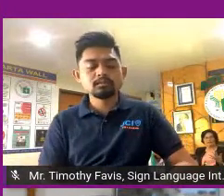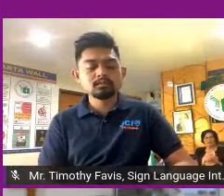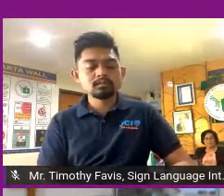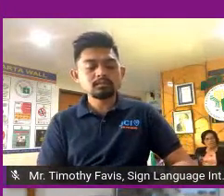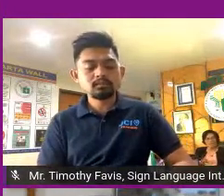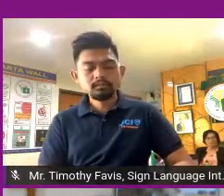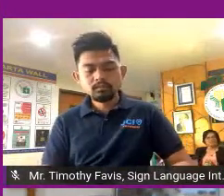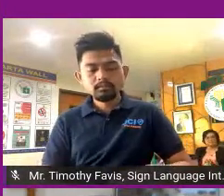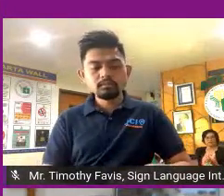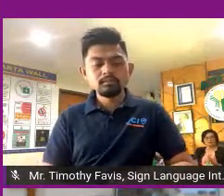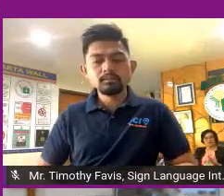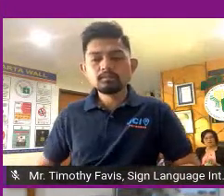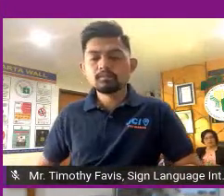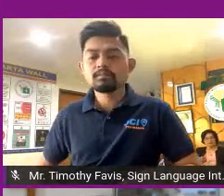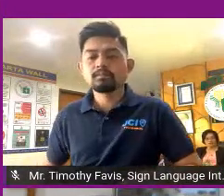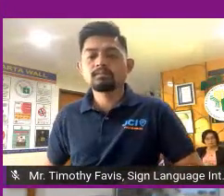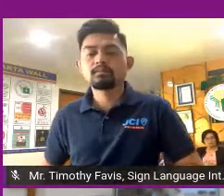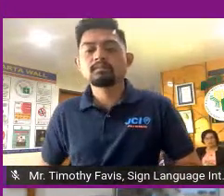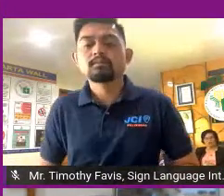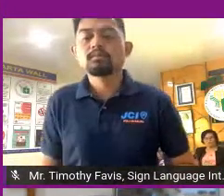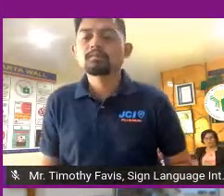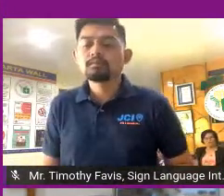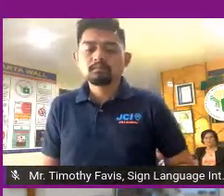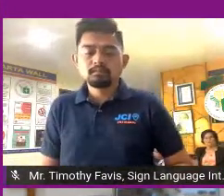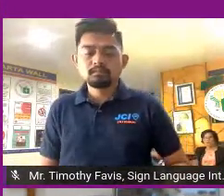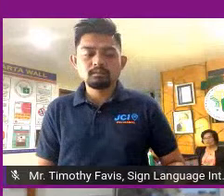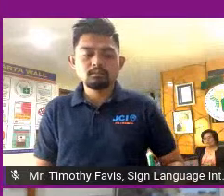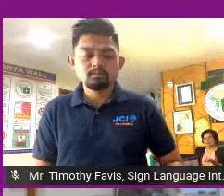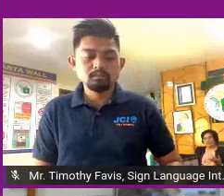sa barangay, sa, ano,